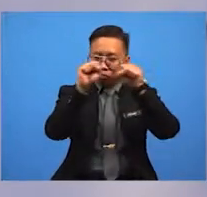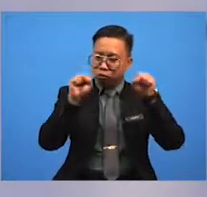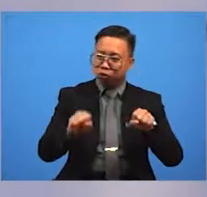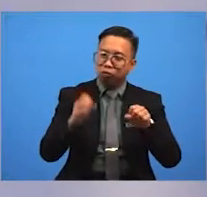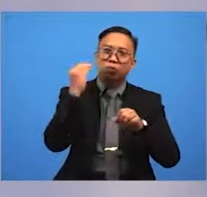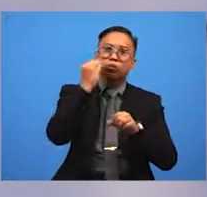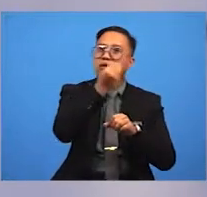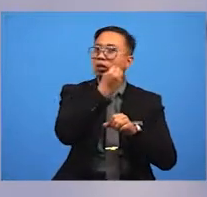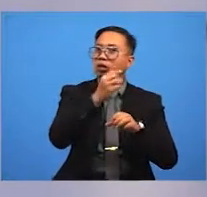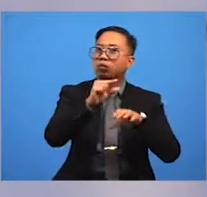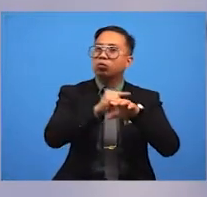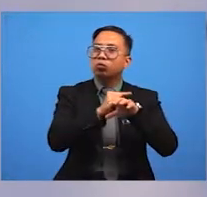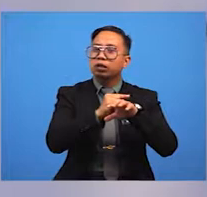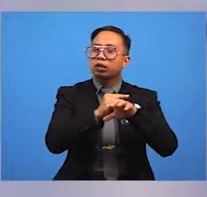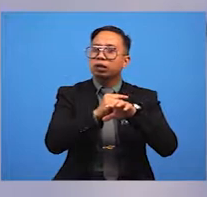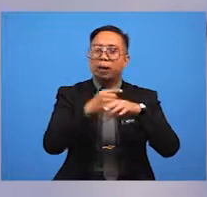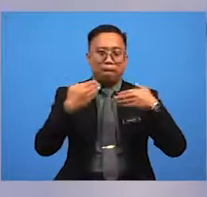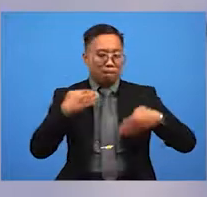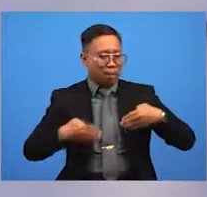menggunakan bahagian pada badan kita.